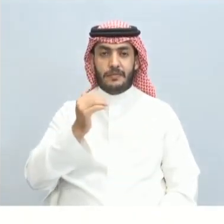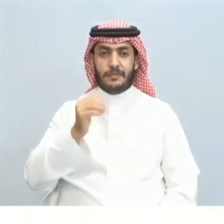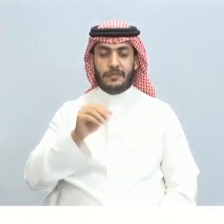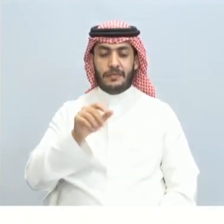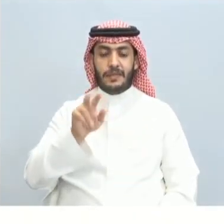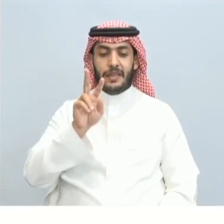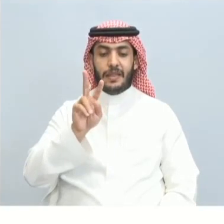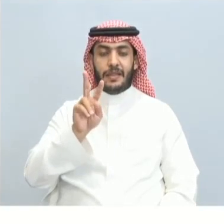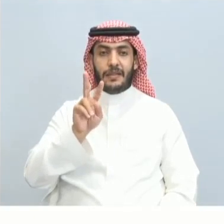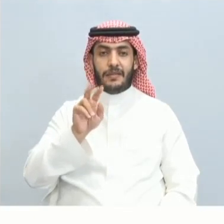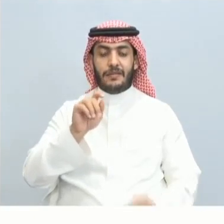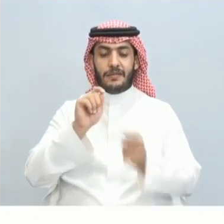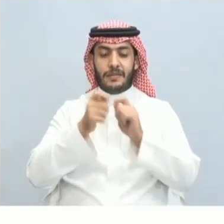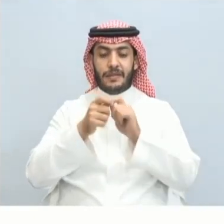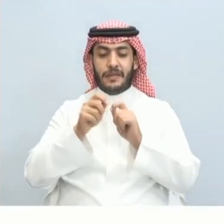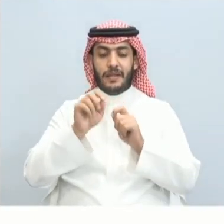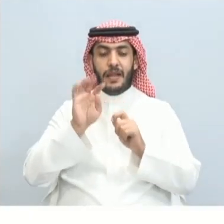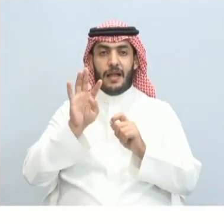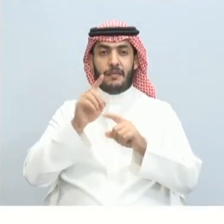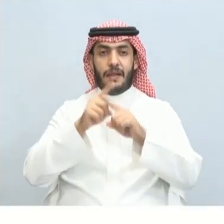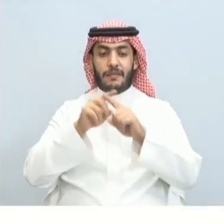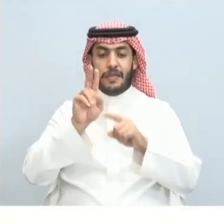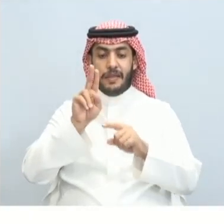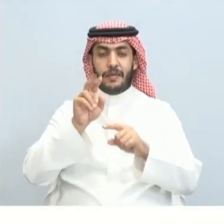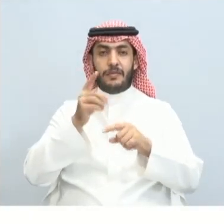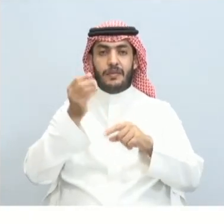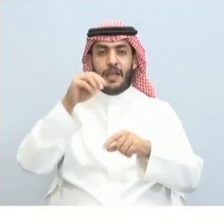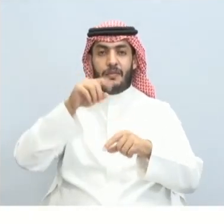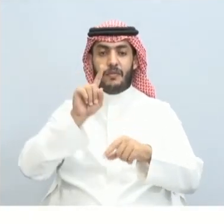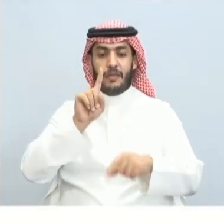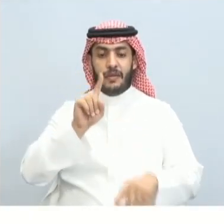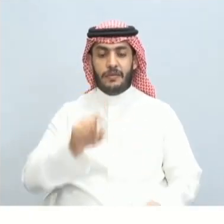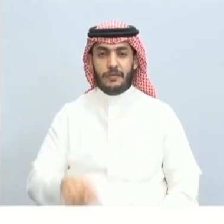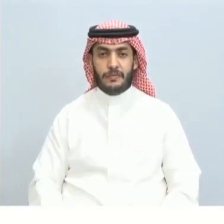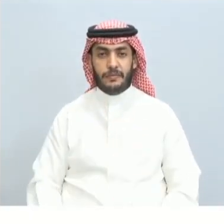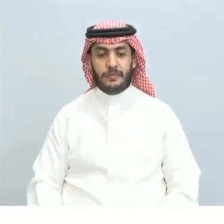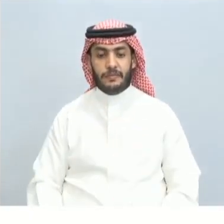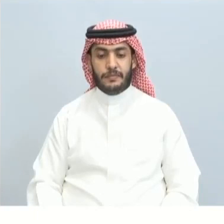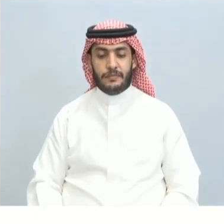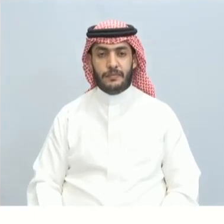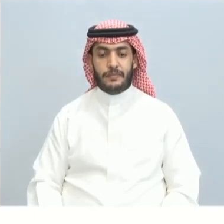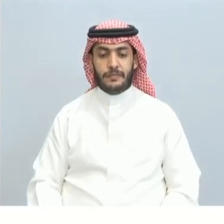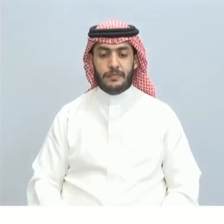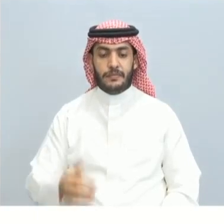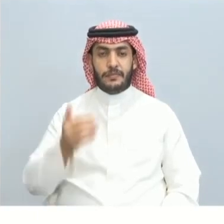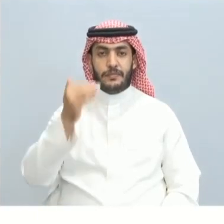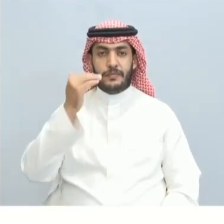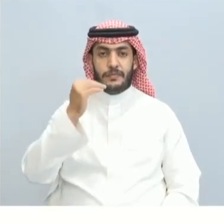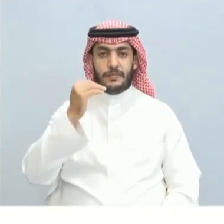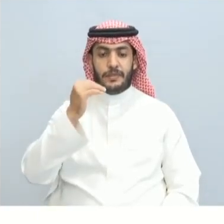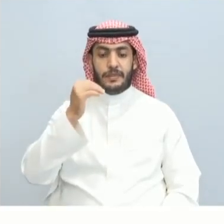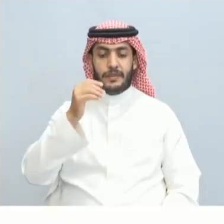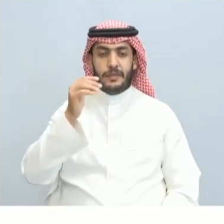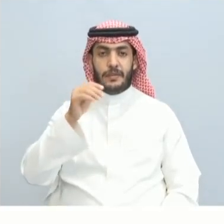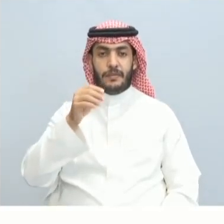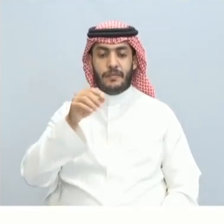قيمه سين اثنان سوف تصبح اربعه مضروبه في 2 ومضافا اليها واحد اربعه في اثنان صحيح ثمانيه